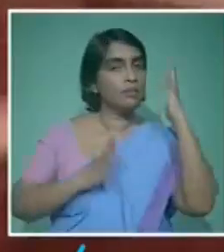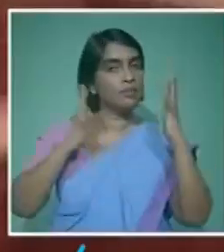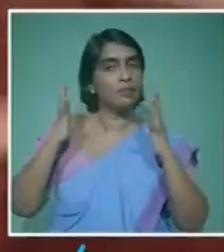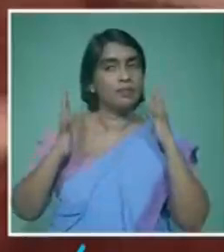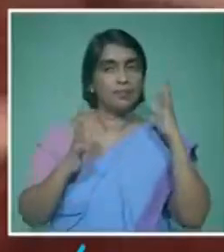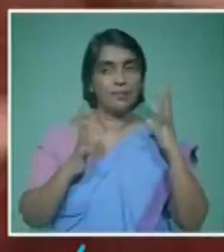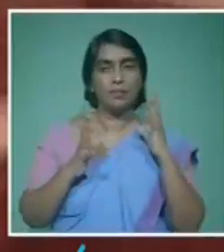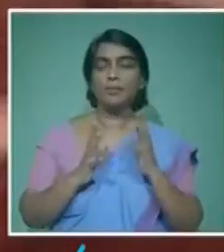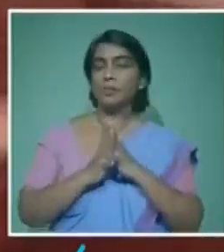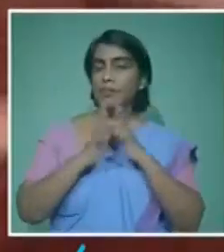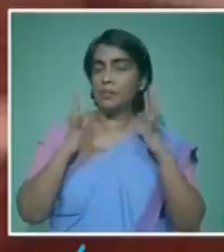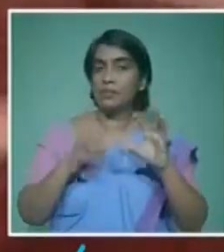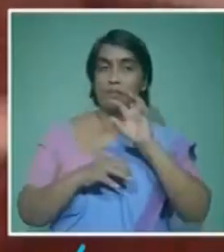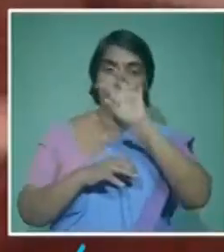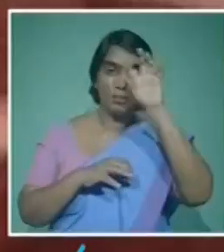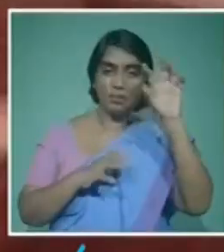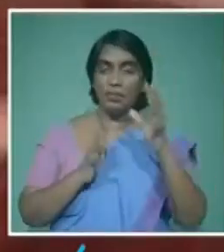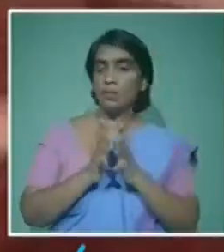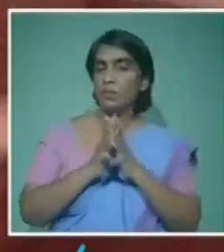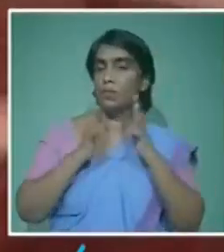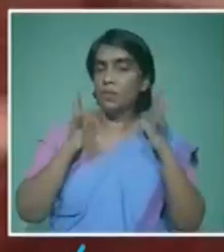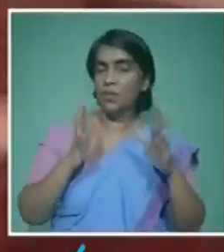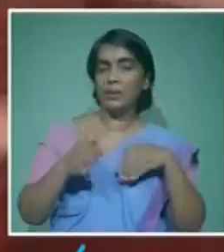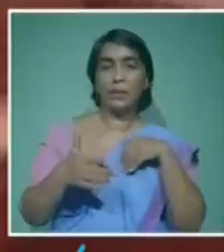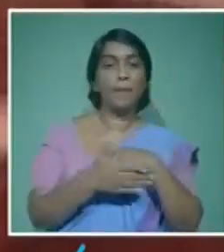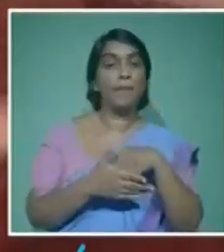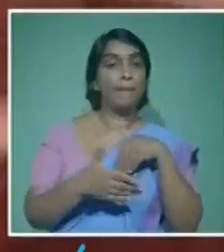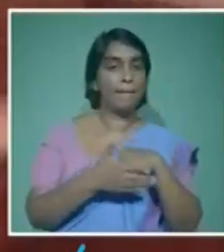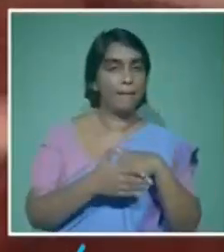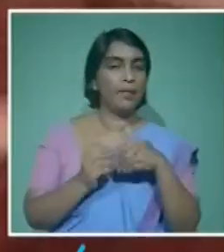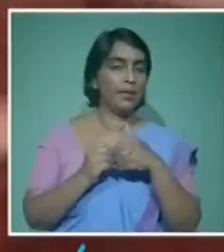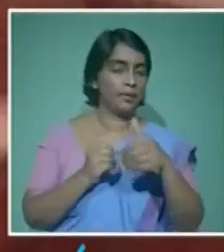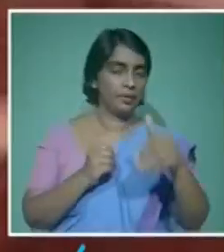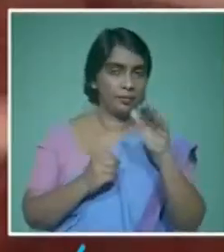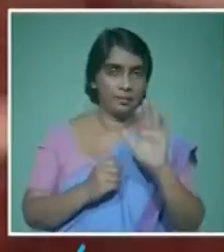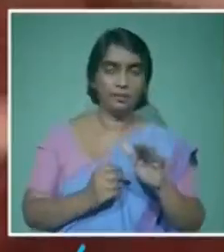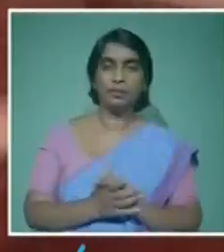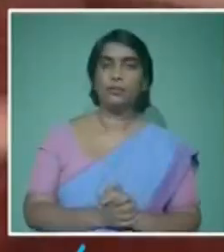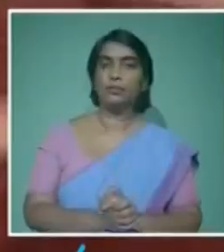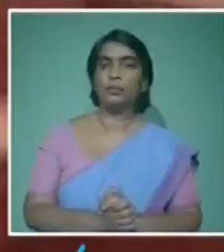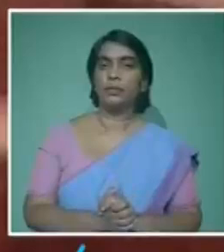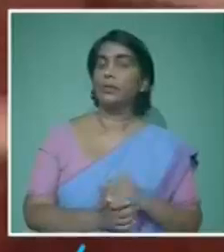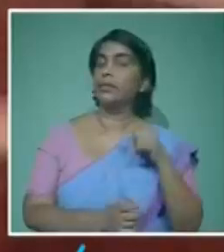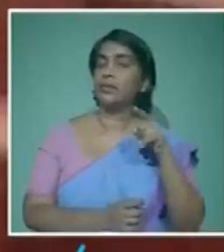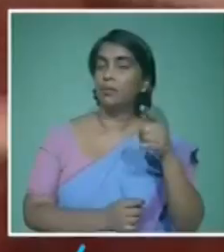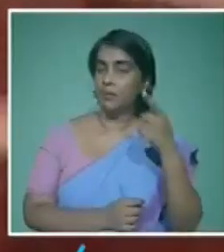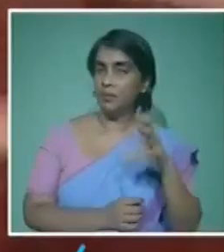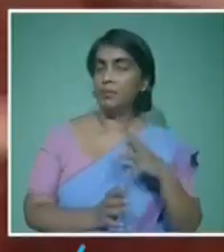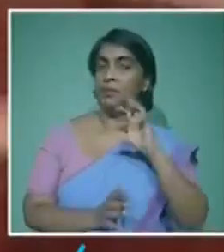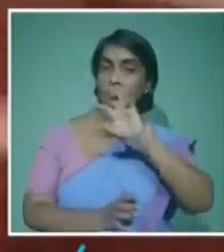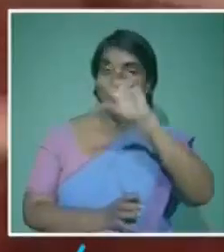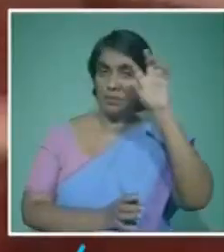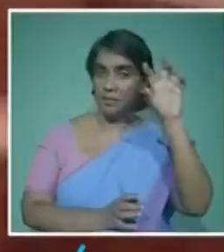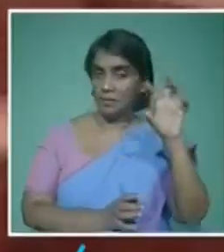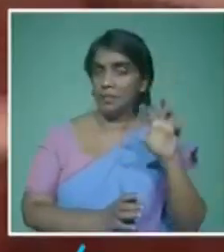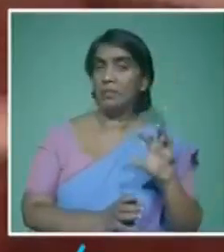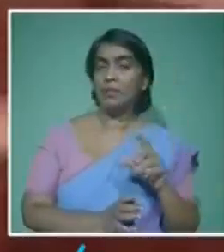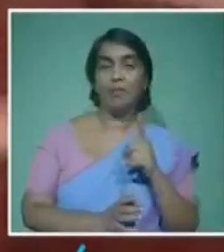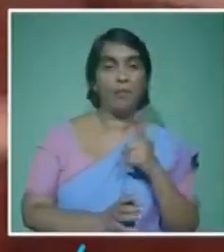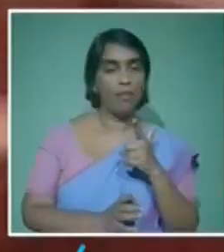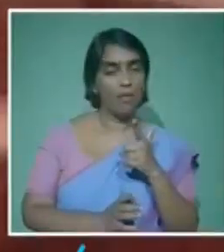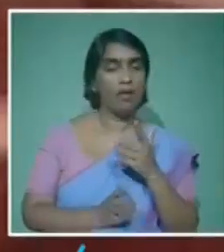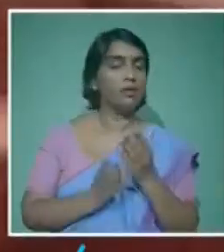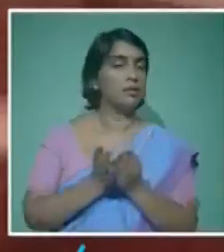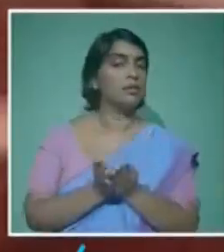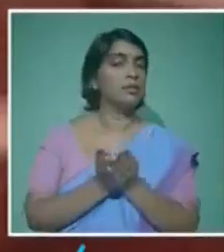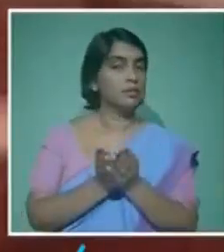வருகின்றது. அந்த வகையில் பல நாடுகள் மீனின உற்பத்திகளை இறக்குமதி செய்வதில் பின்வாங்குகின்ற ஒரு நிலைமையும்